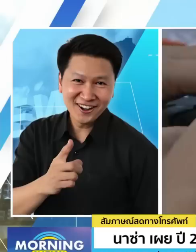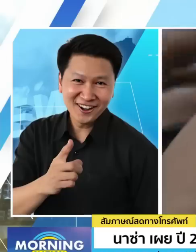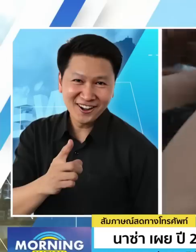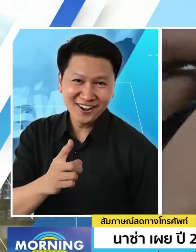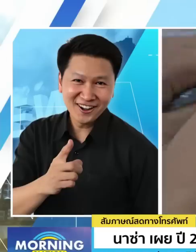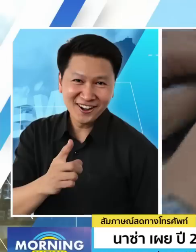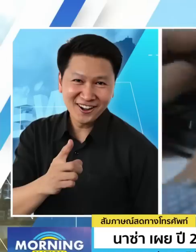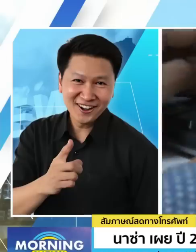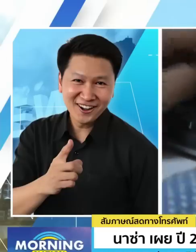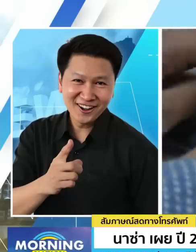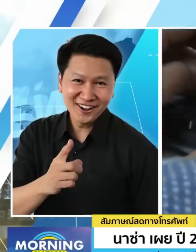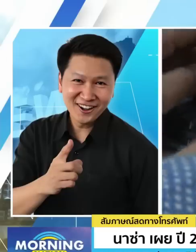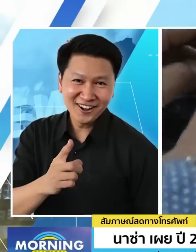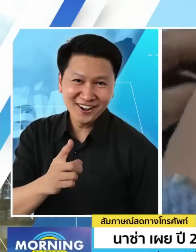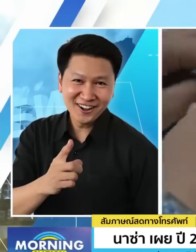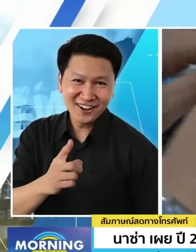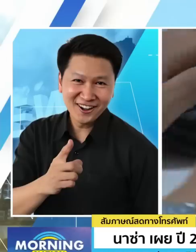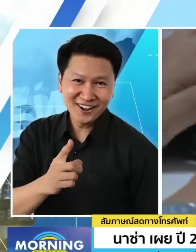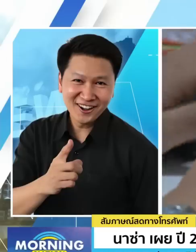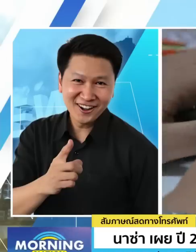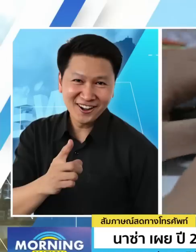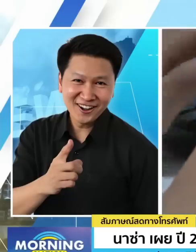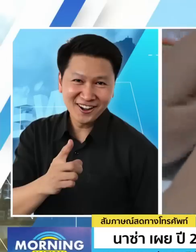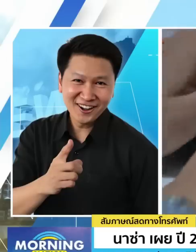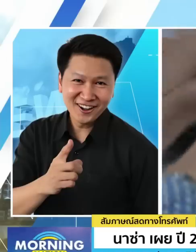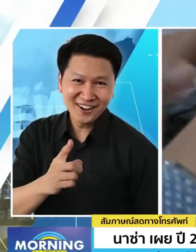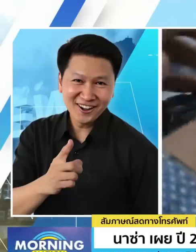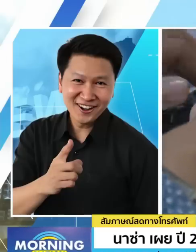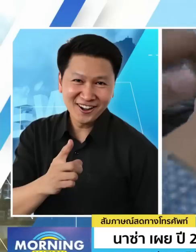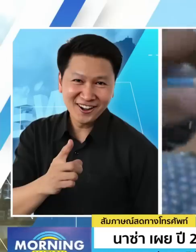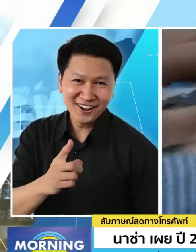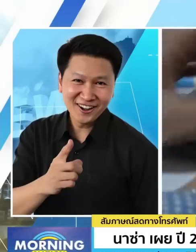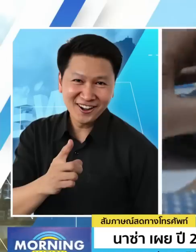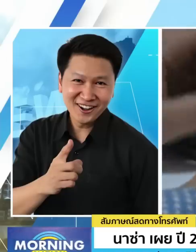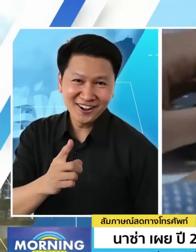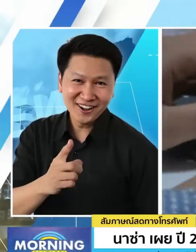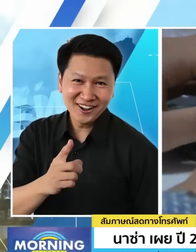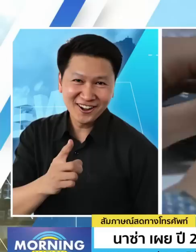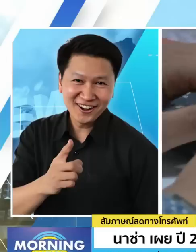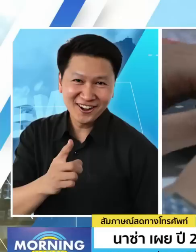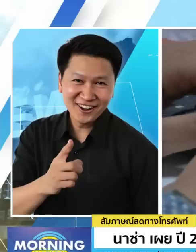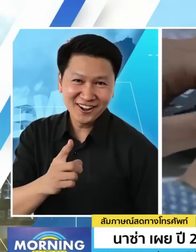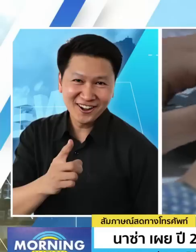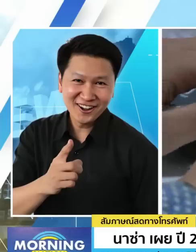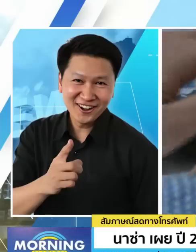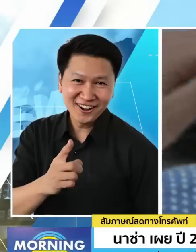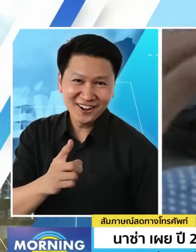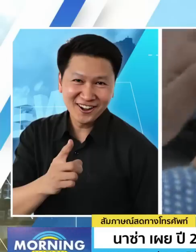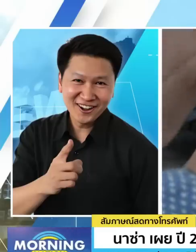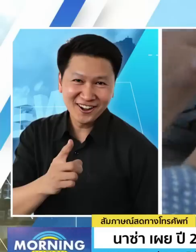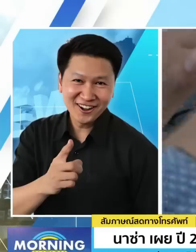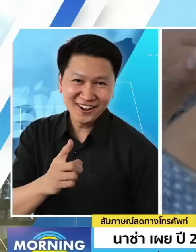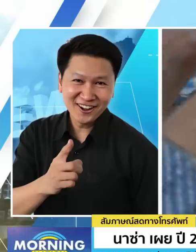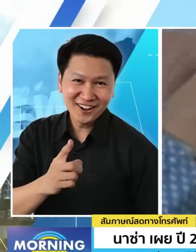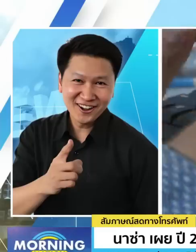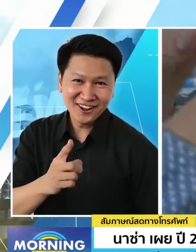ตัวช่วงสั้นเนี่ยเขาก็สามารถจะรอถึงกระทั่งมันหายไปแล้วก็เคลื่อนที่ได้มันจะมีบางอย่างเหมือนกันที่เขาเรียกเป็น